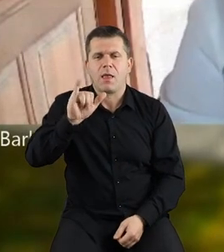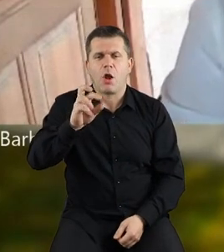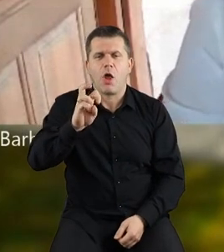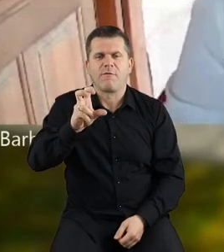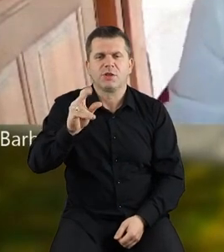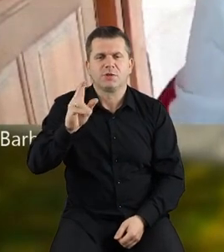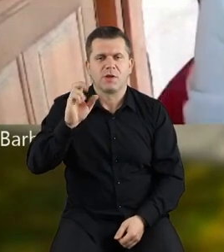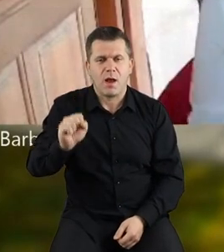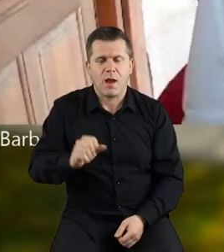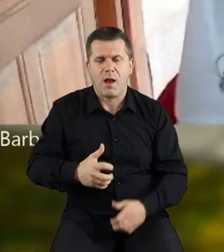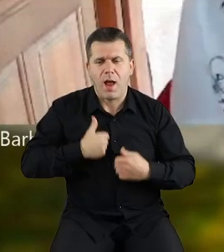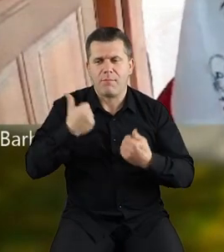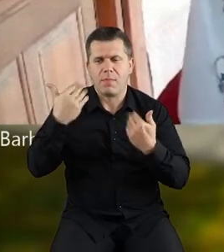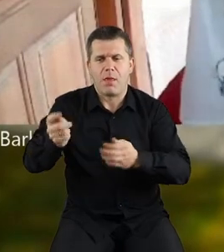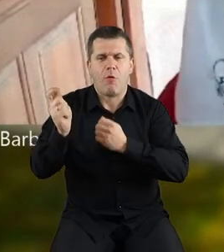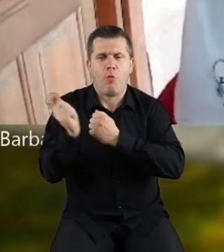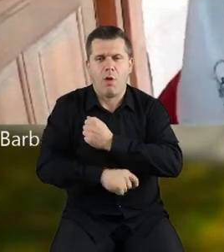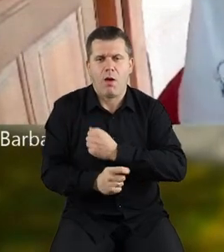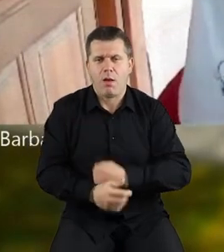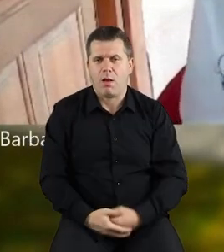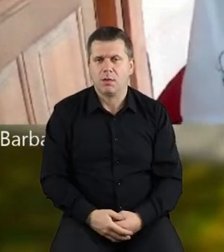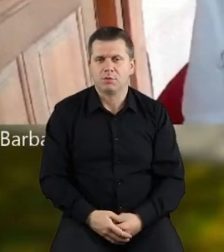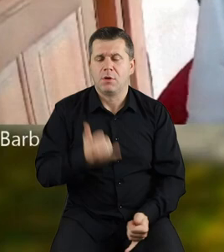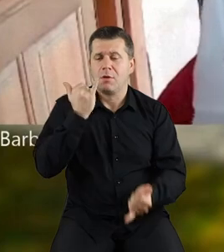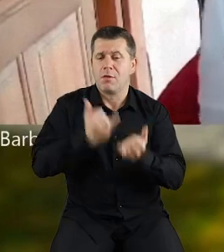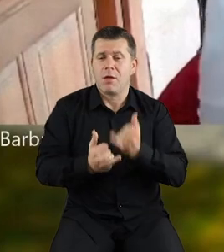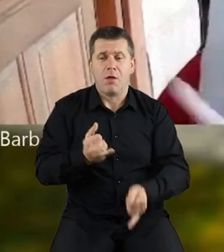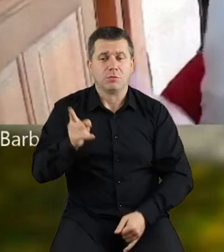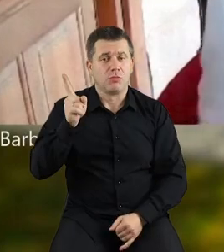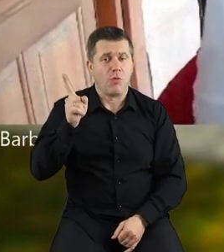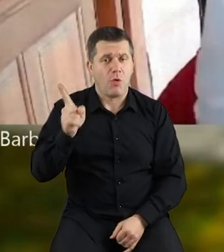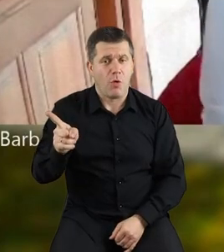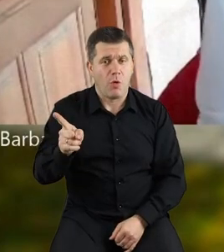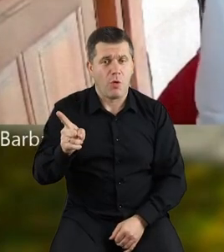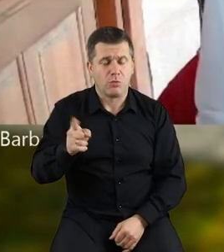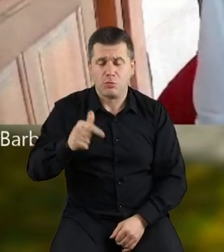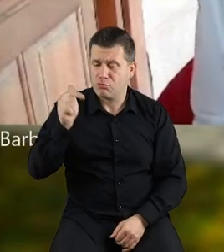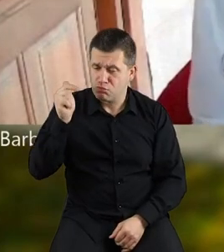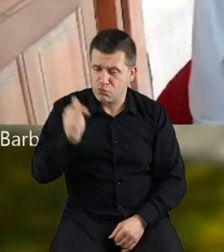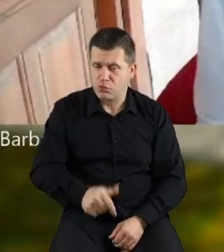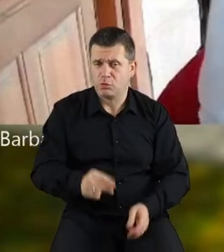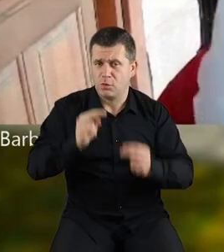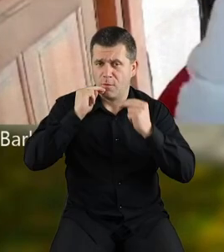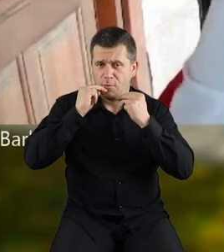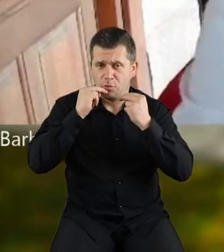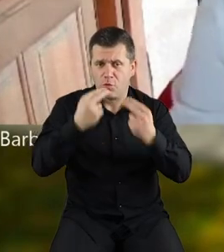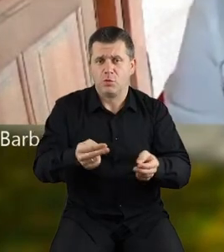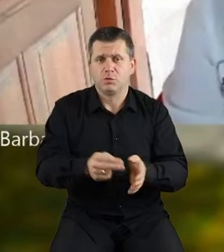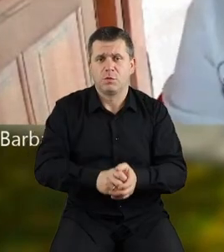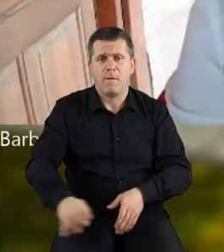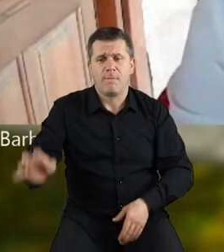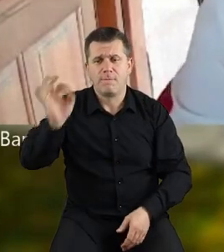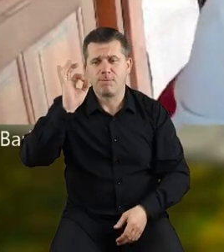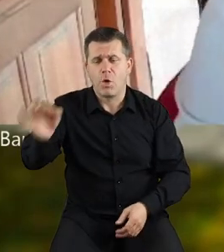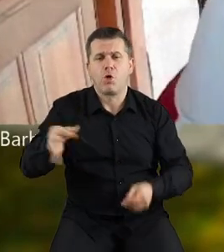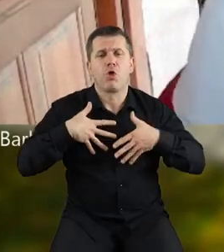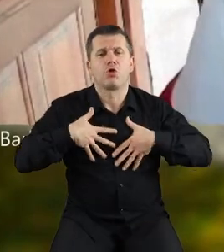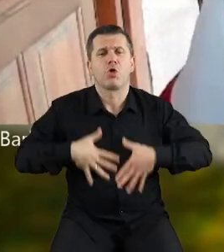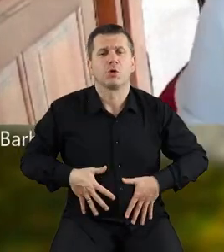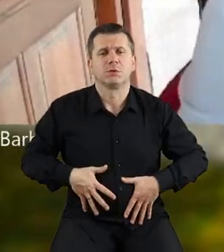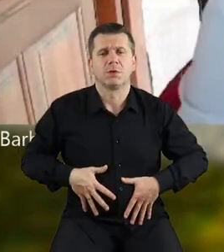karierowiczkę, aby jeszcze bardziej ją ukarać w momencie, kiedy ona musi wrócić po